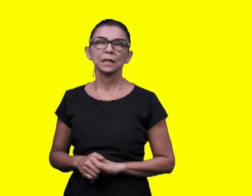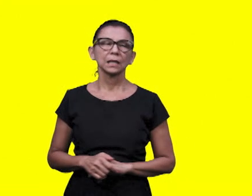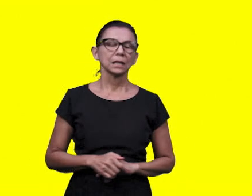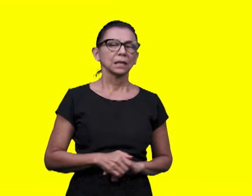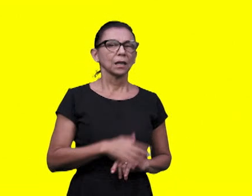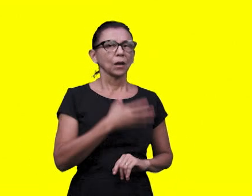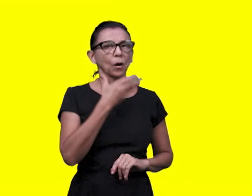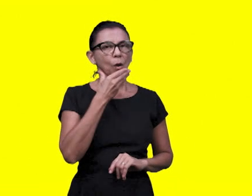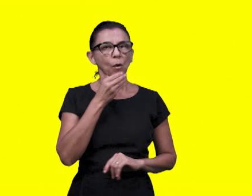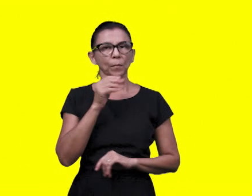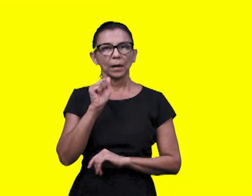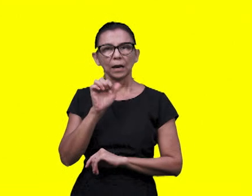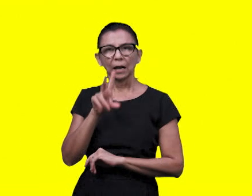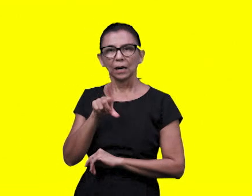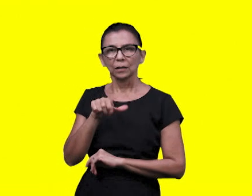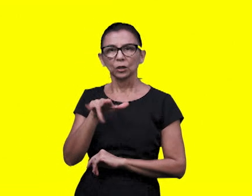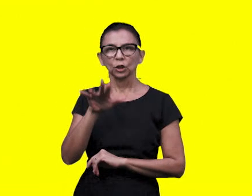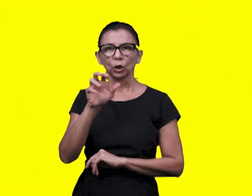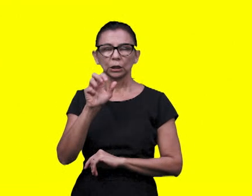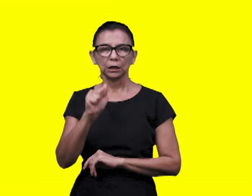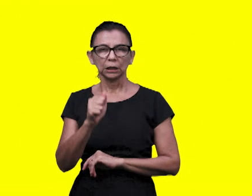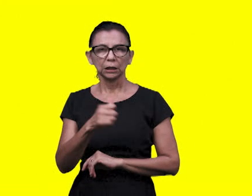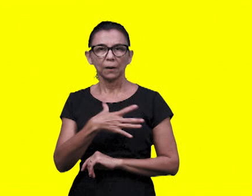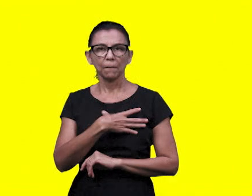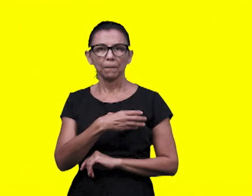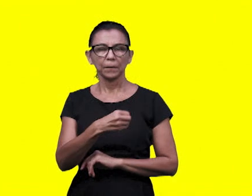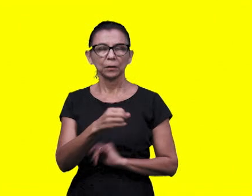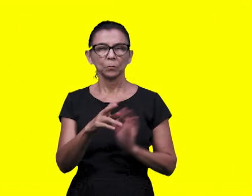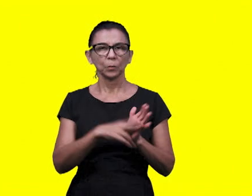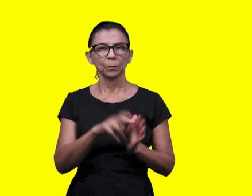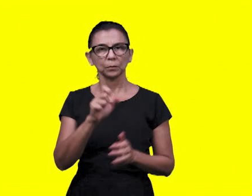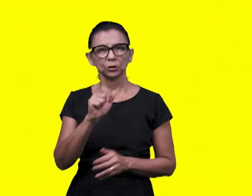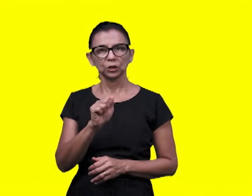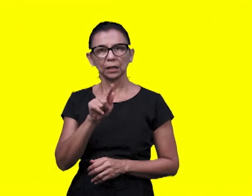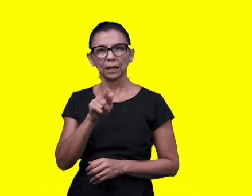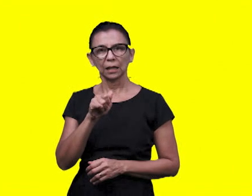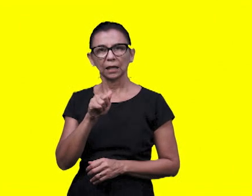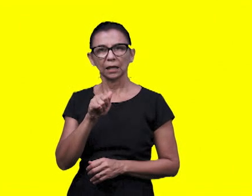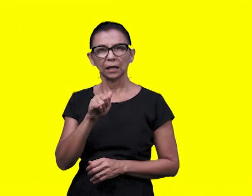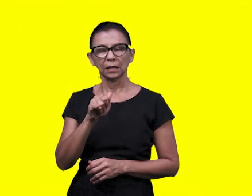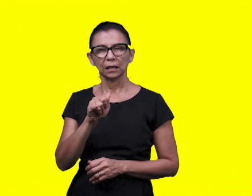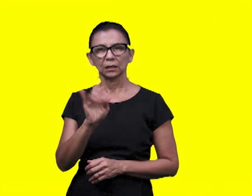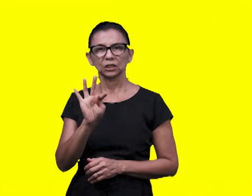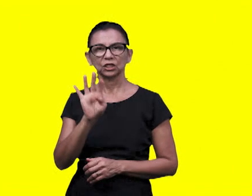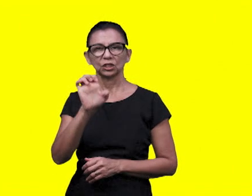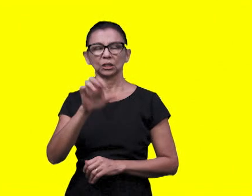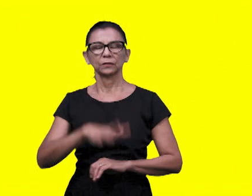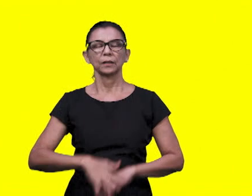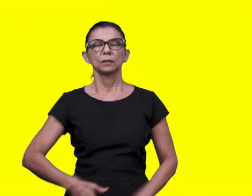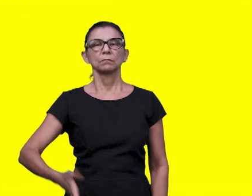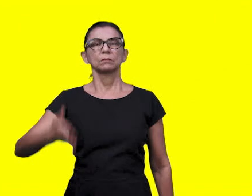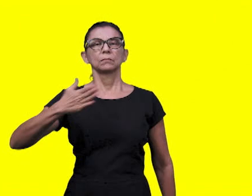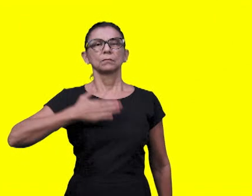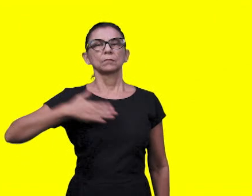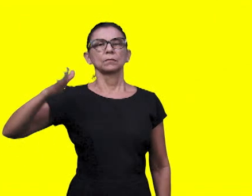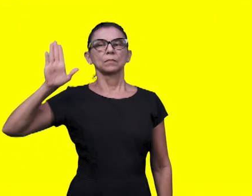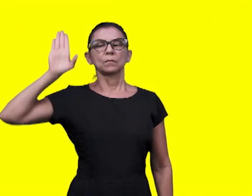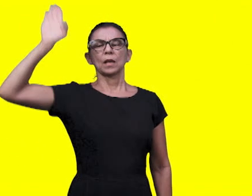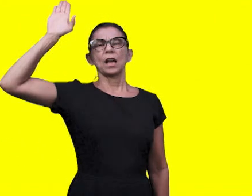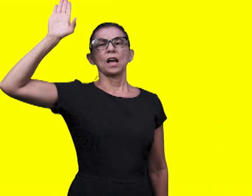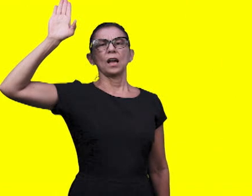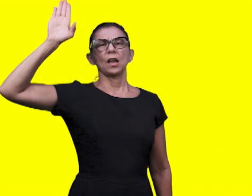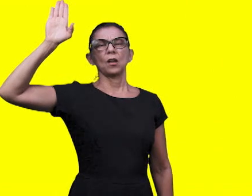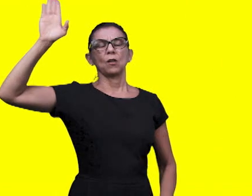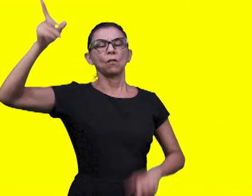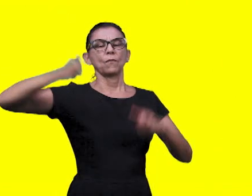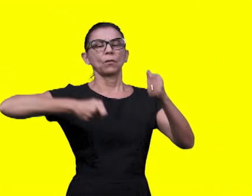Adonijah, fils d'Agith, s'est levé en disant « Je régnerai » et a préparé des